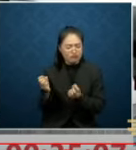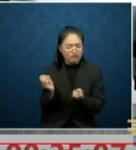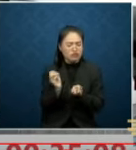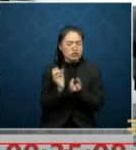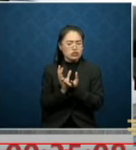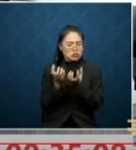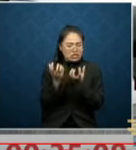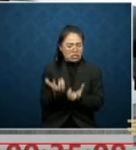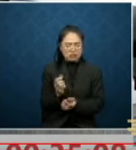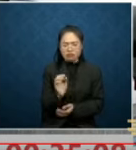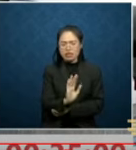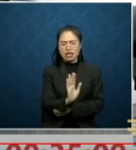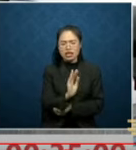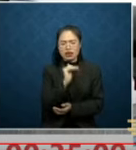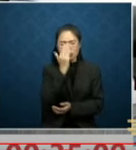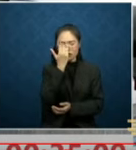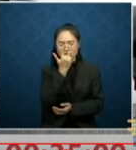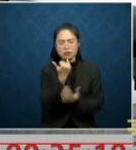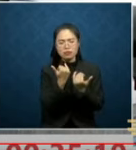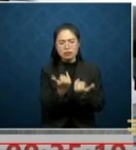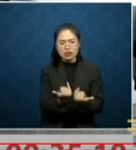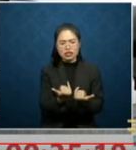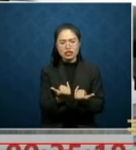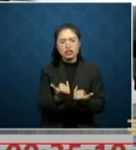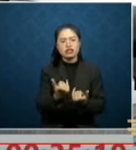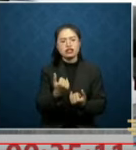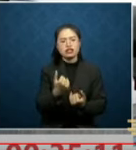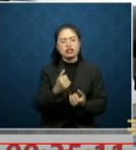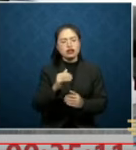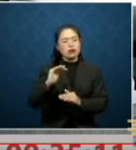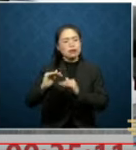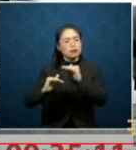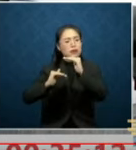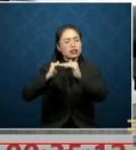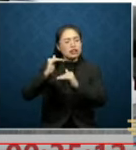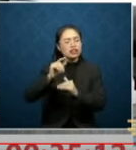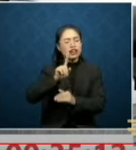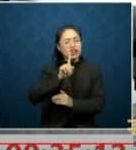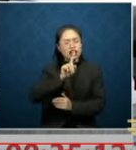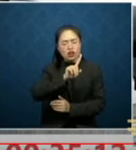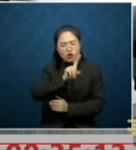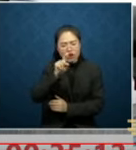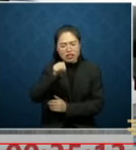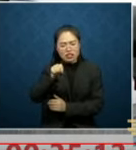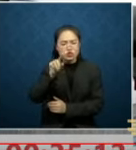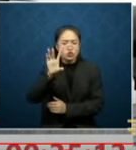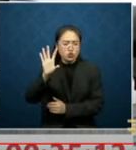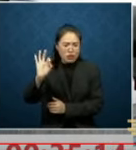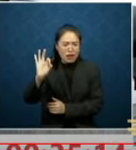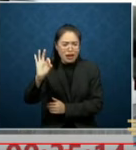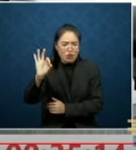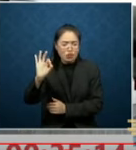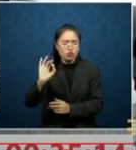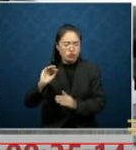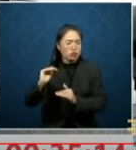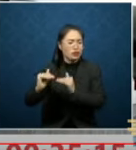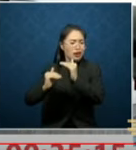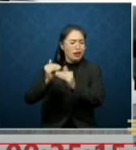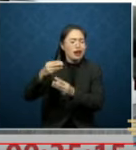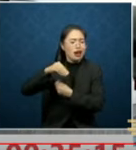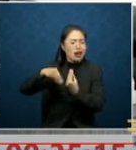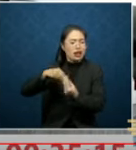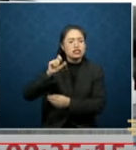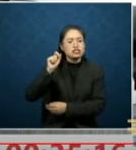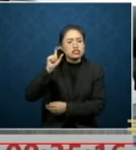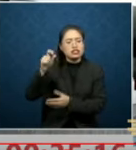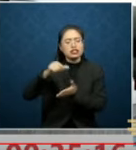ทยปีนี้จะโตแค่ร้อยละ 1.9 และย้ำว่ามาตรการกระตุ้นเศรษฐกิจระยะสั้นจะไม่สามารถแก้ปัญ